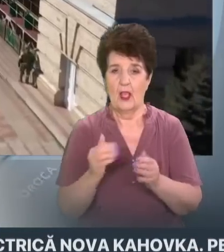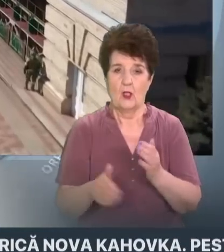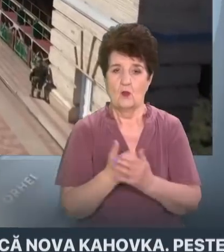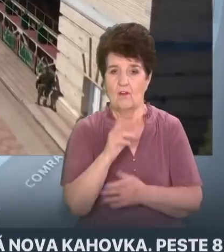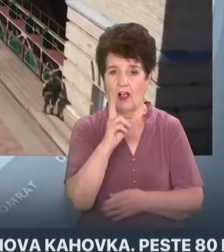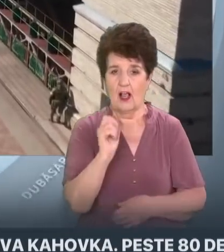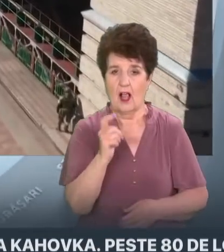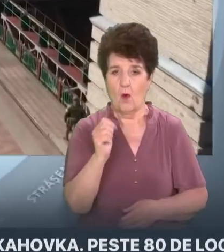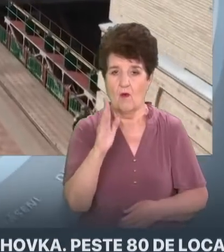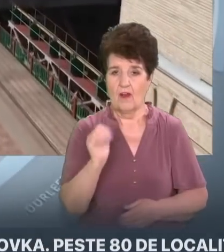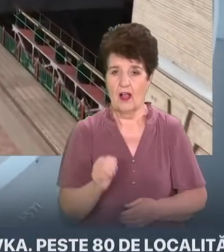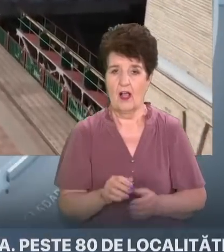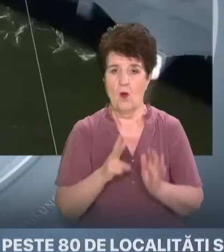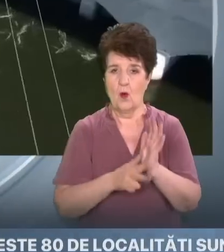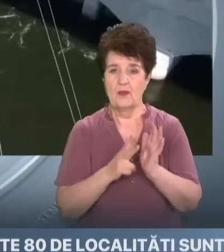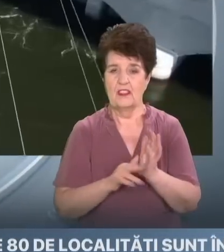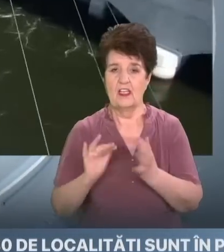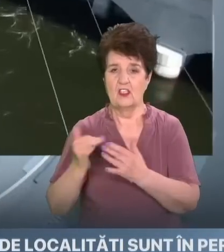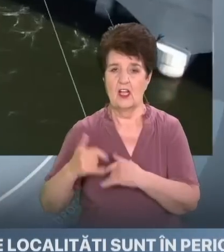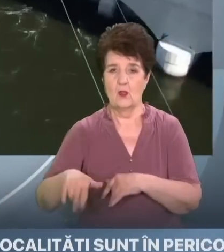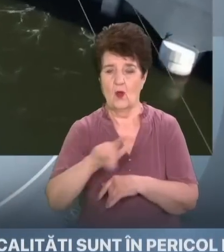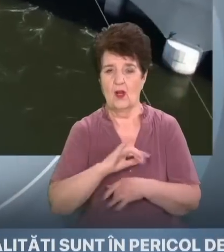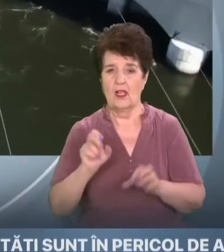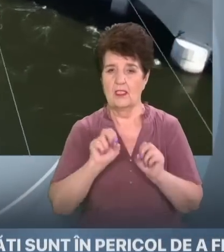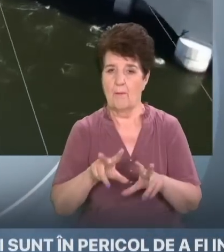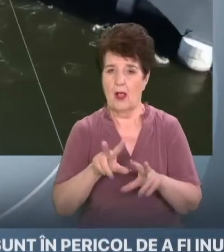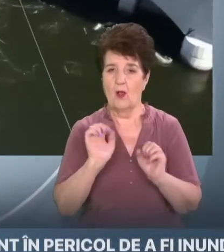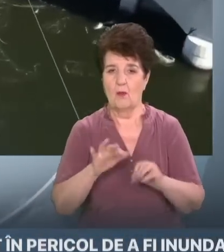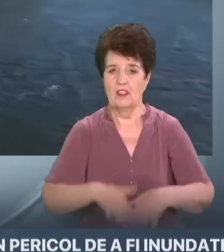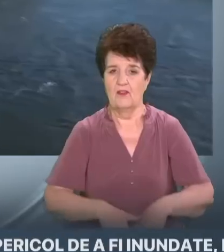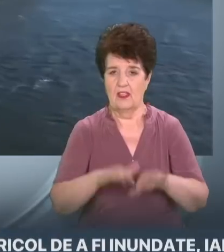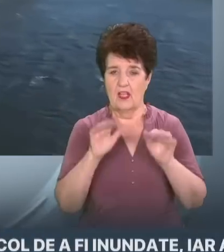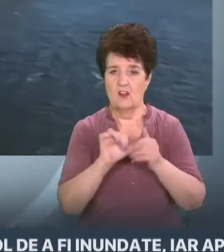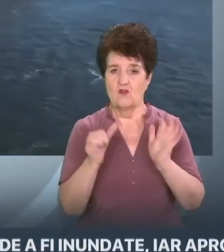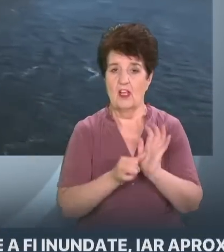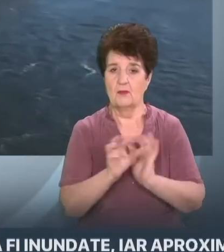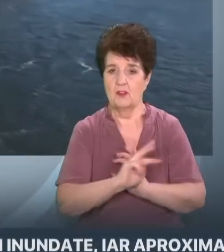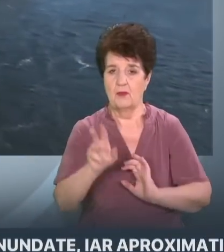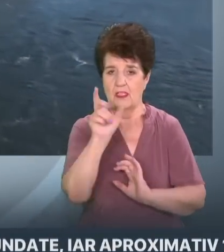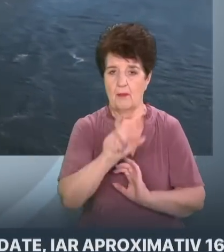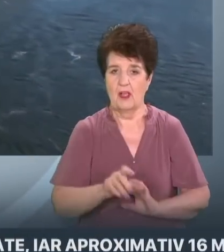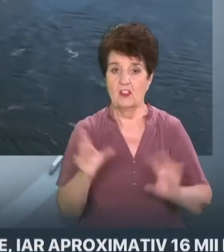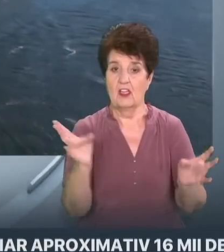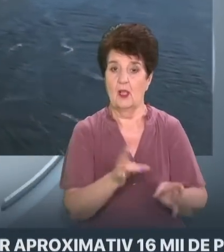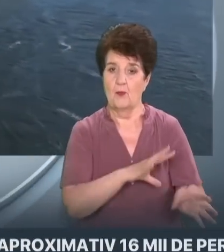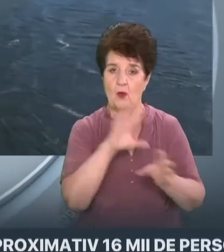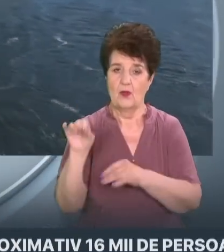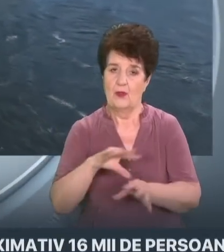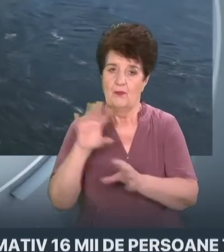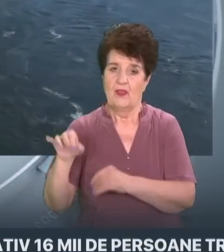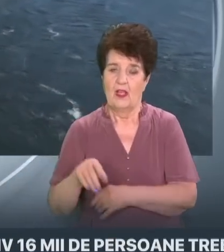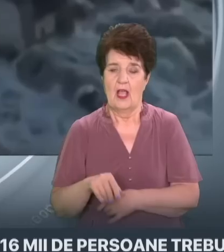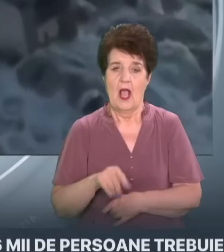Kahovka. Peste 80 de localități sunt în pericol de a fi inundate, iar aproximativ 16.000 de persoane trebuie evacuate din calea